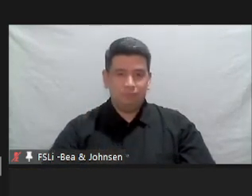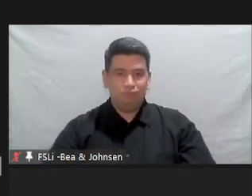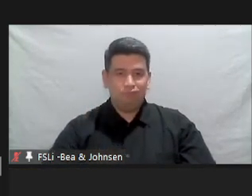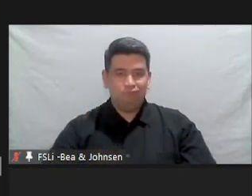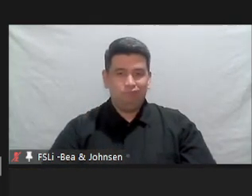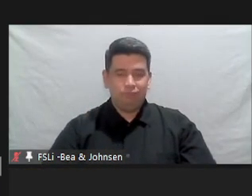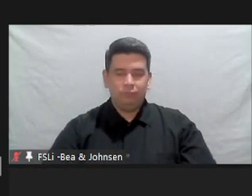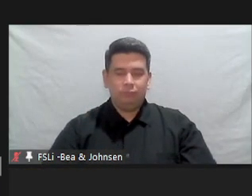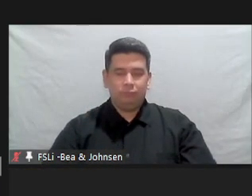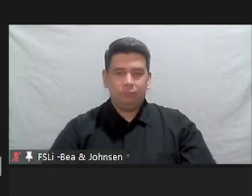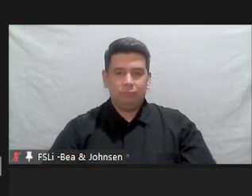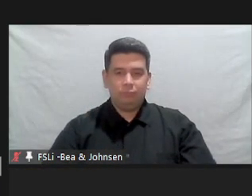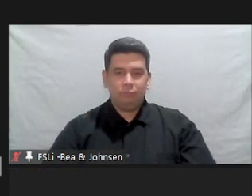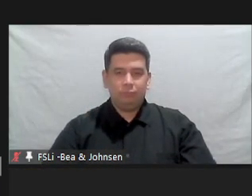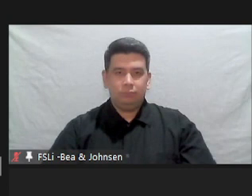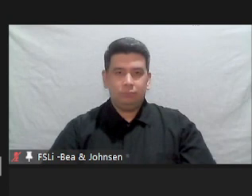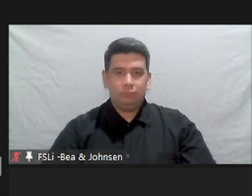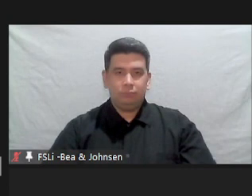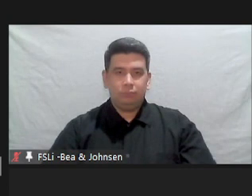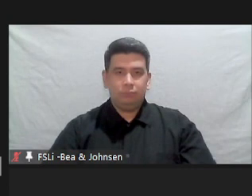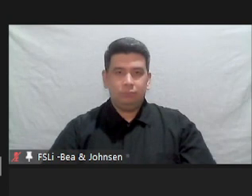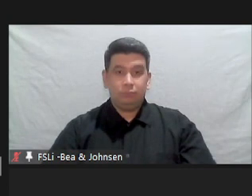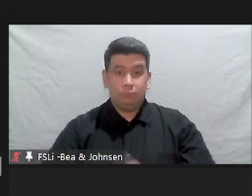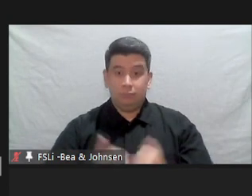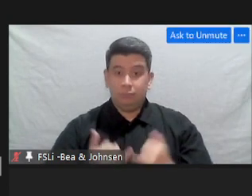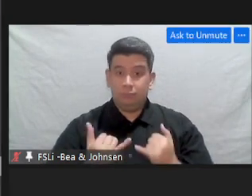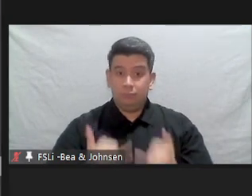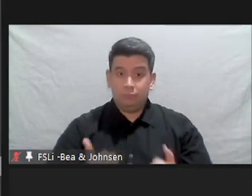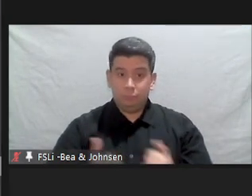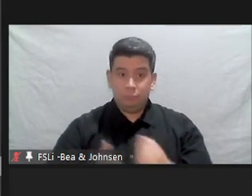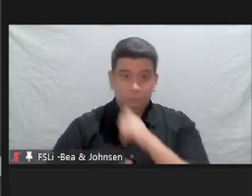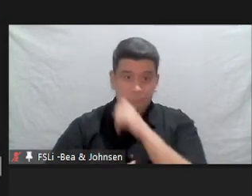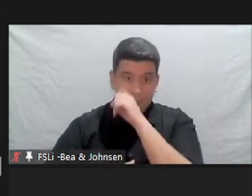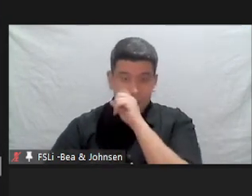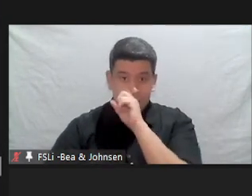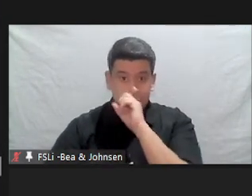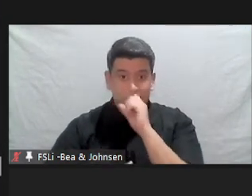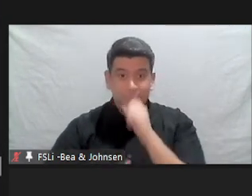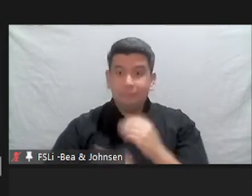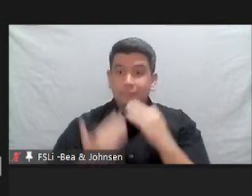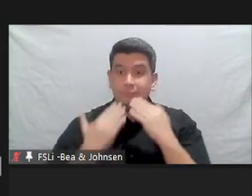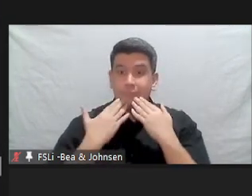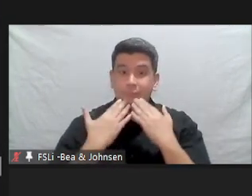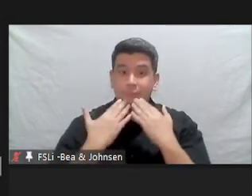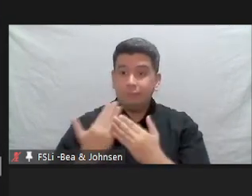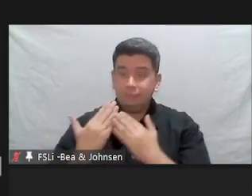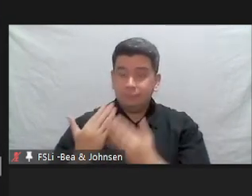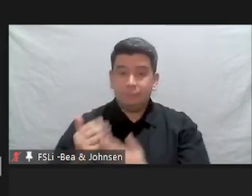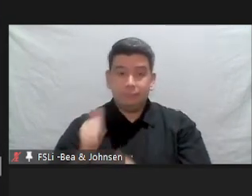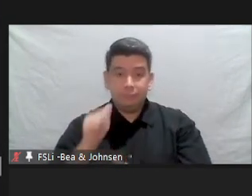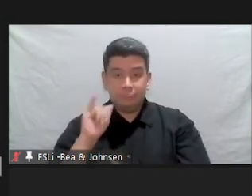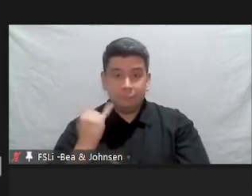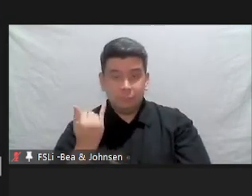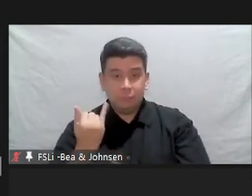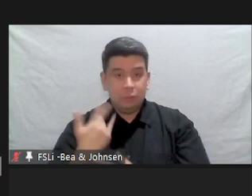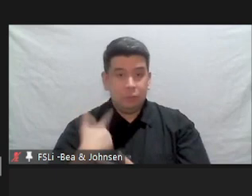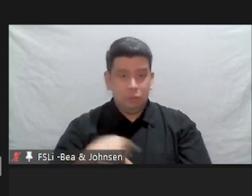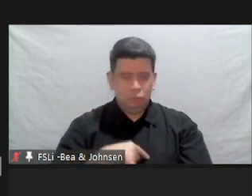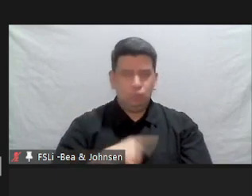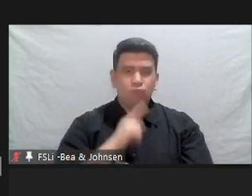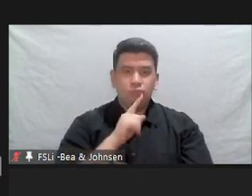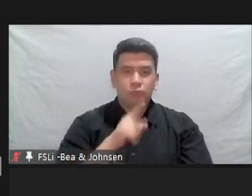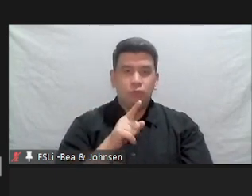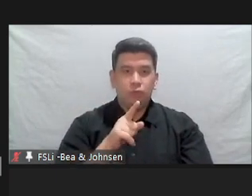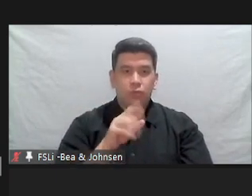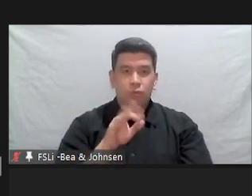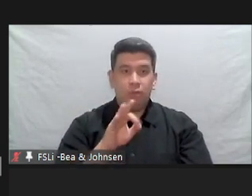live streaming upang sa FB upang mas maraming makalahok makasama sa ating aktibidad, pero parang ang Facebook